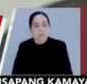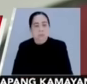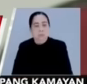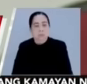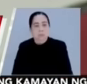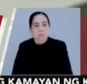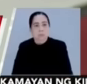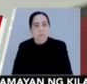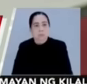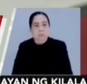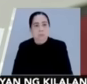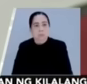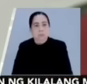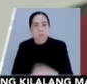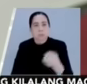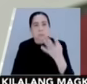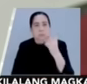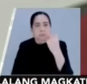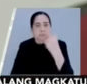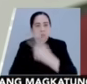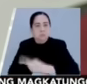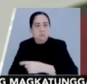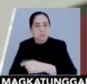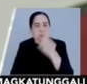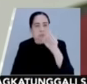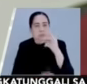Magkano po ba yon sa 11 days, yung 1 million?